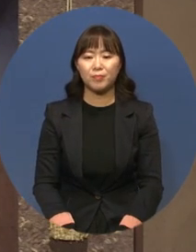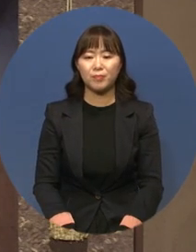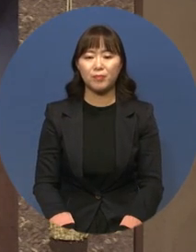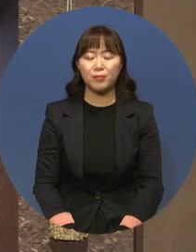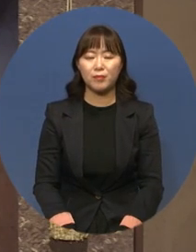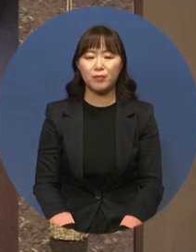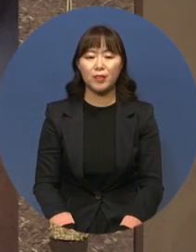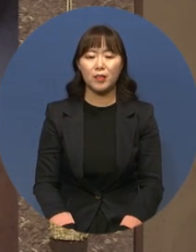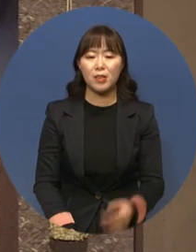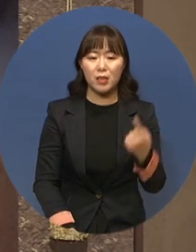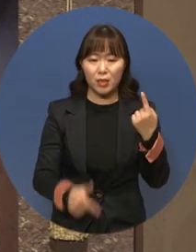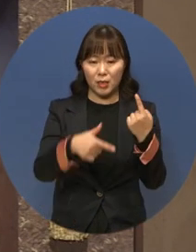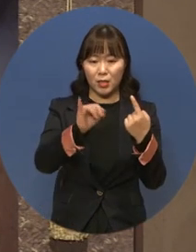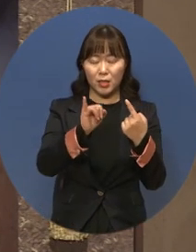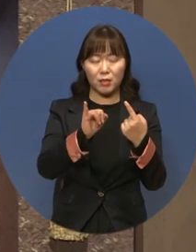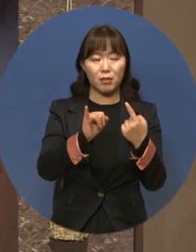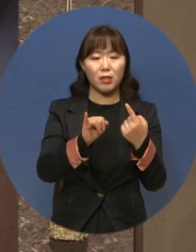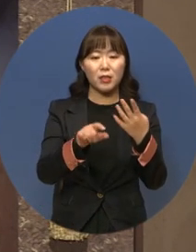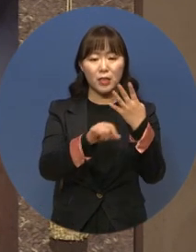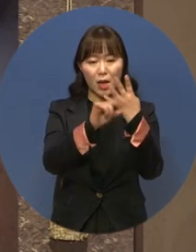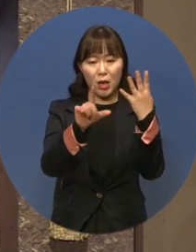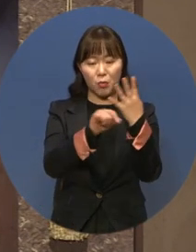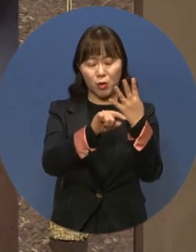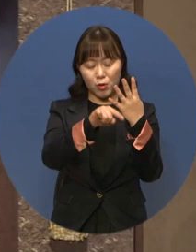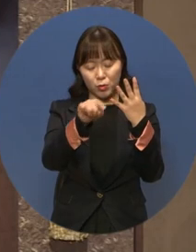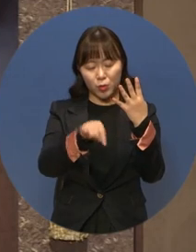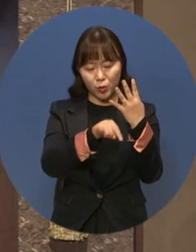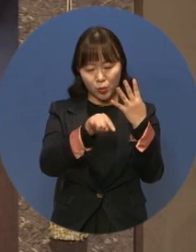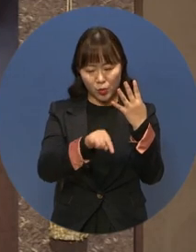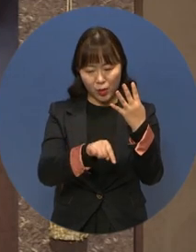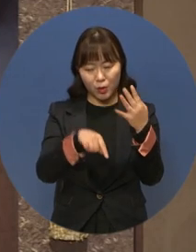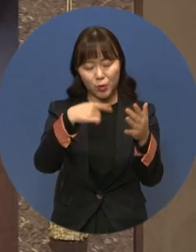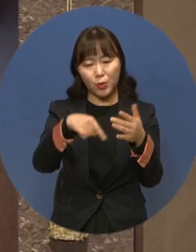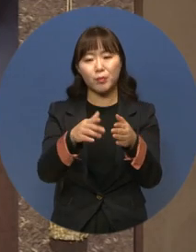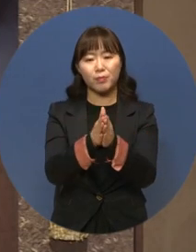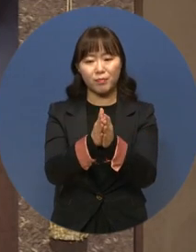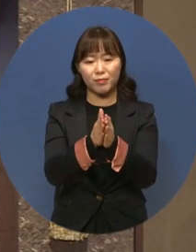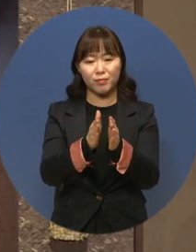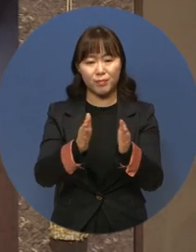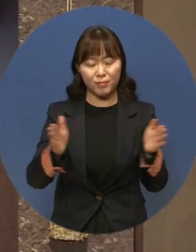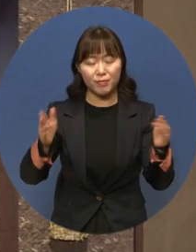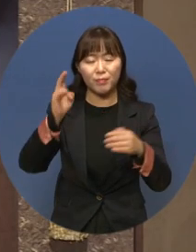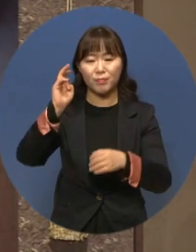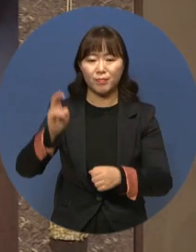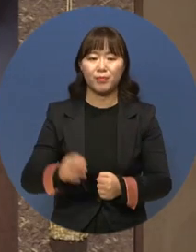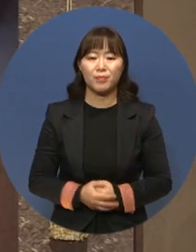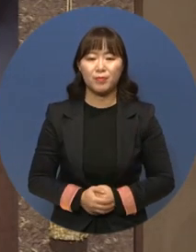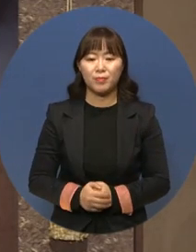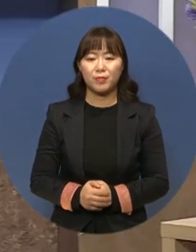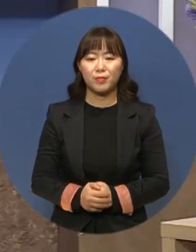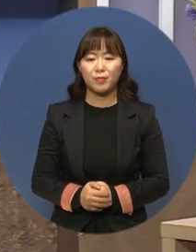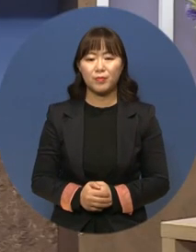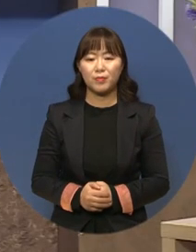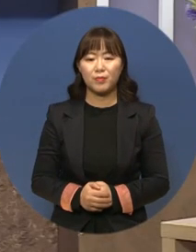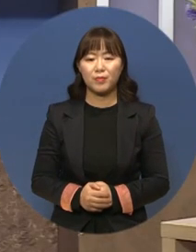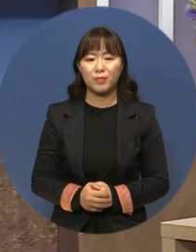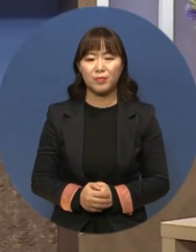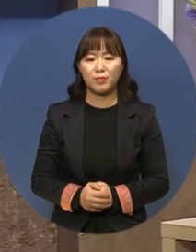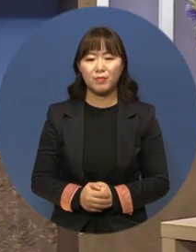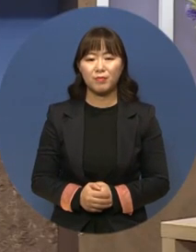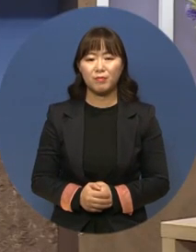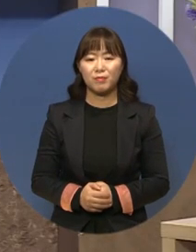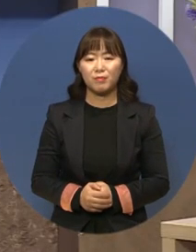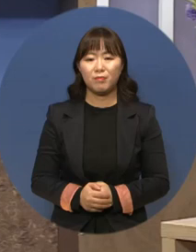그래서 일기는 아마 4월 정도에 저희가 아마 시작할 것 같습니다. 네.